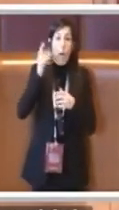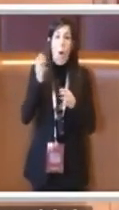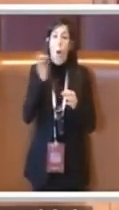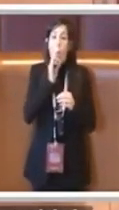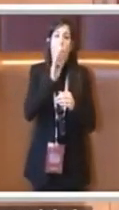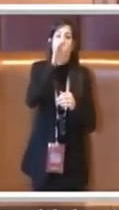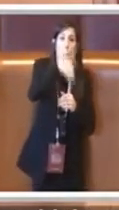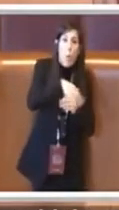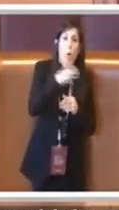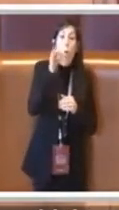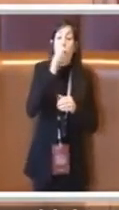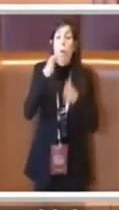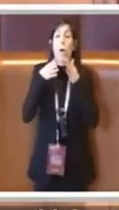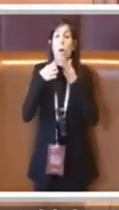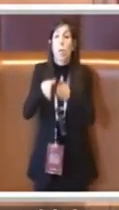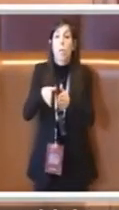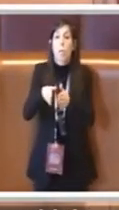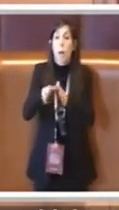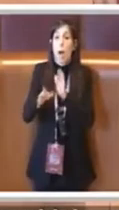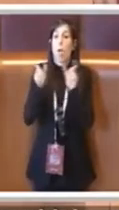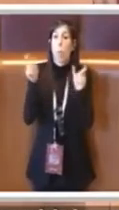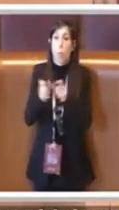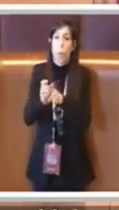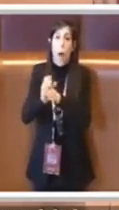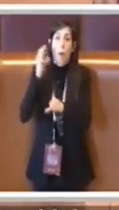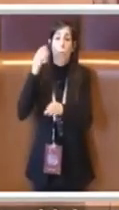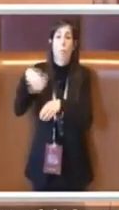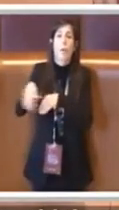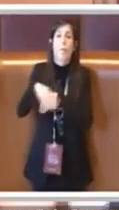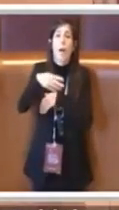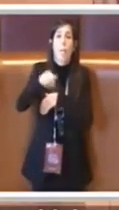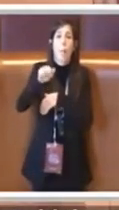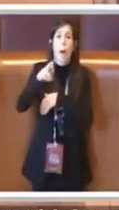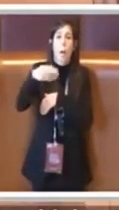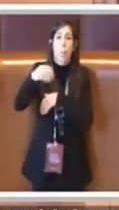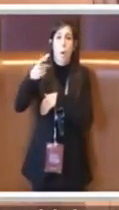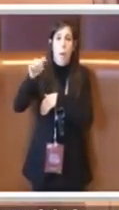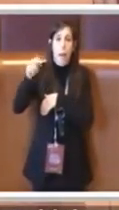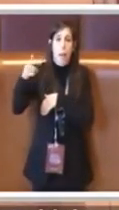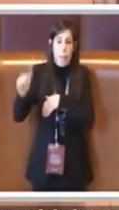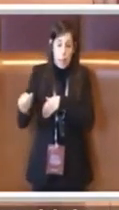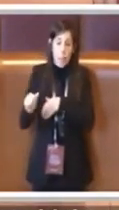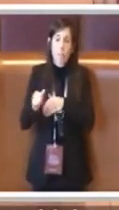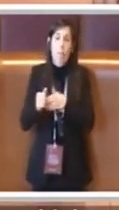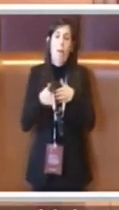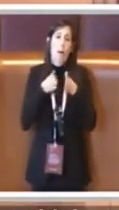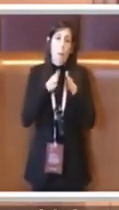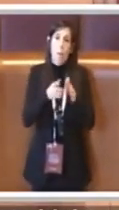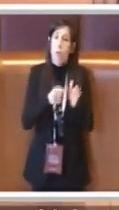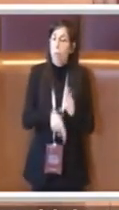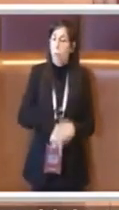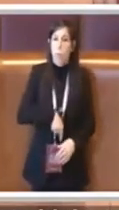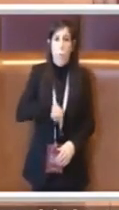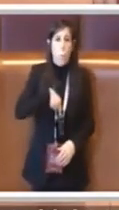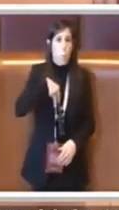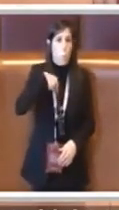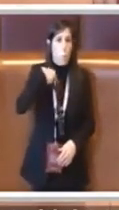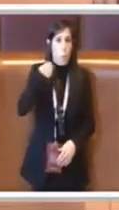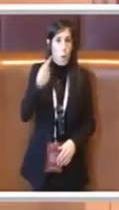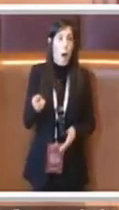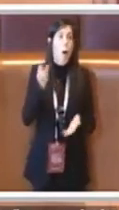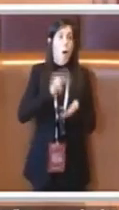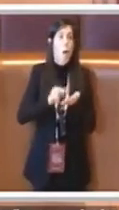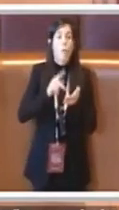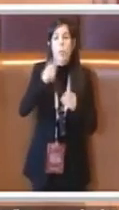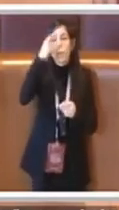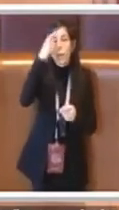Via Marmolata e a tanti altri interventi. L'iter per portare avanti un'opera è un iter molto lungo ed è fondamentale che gli uffici